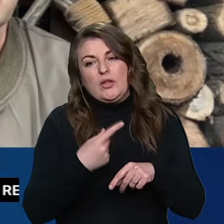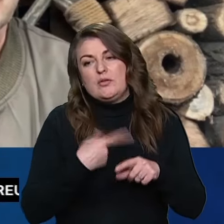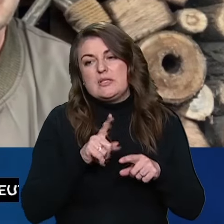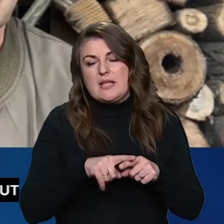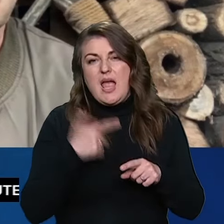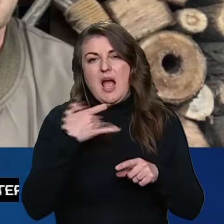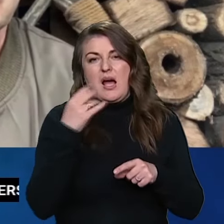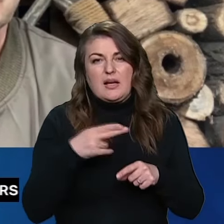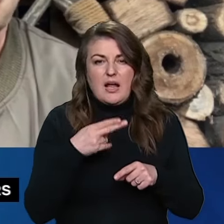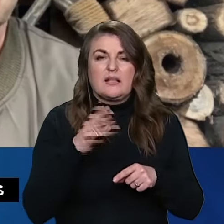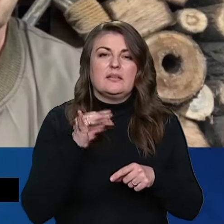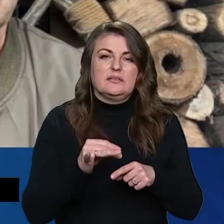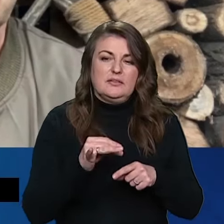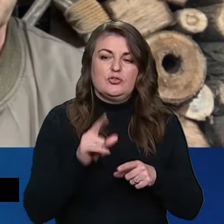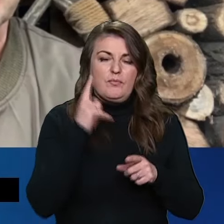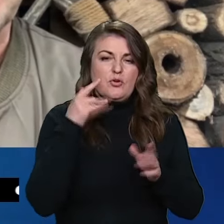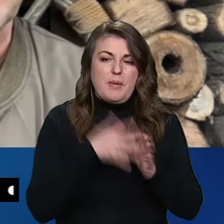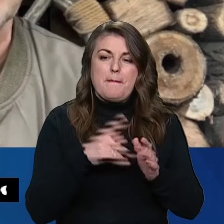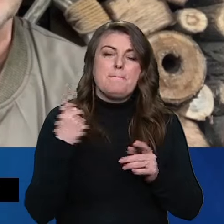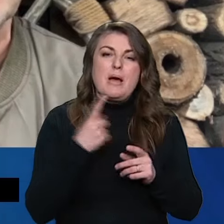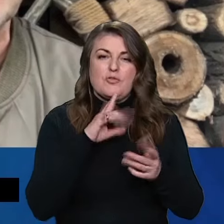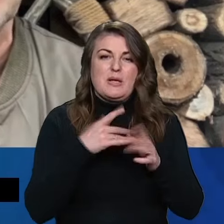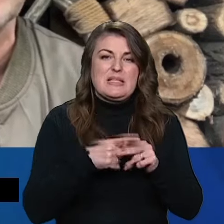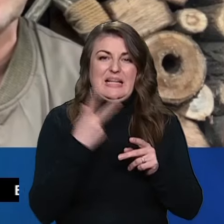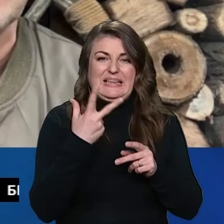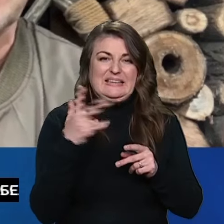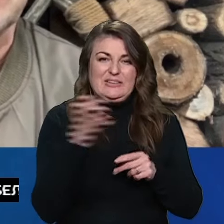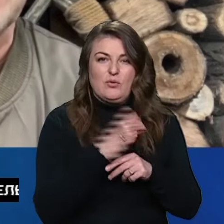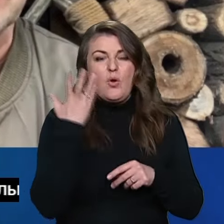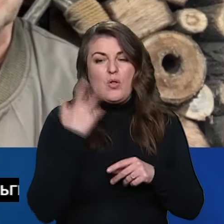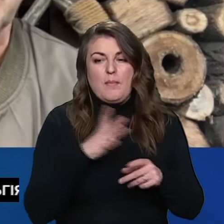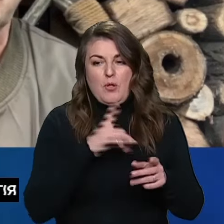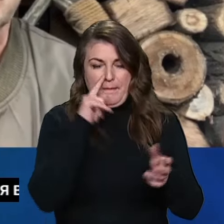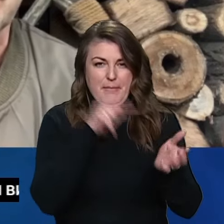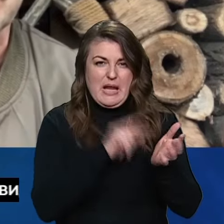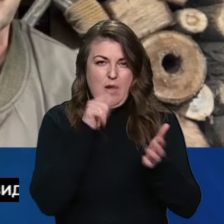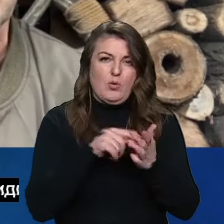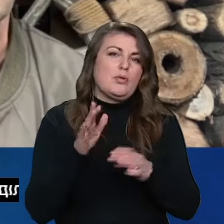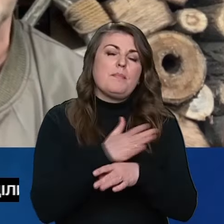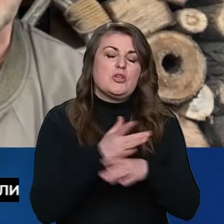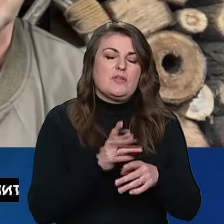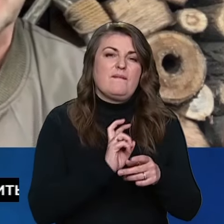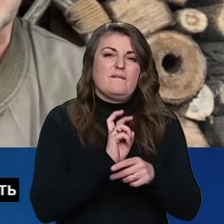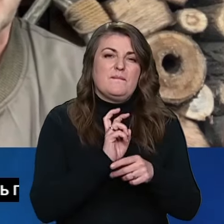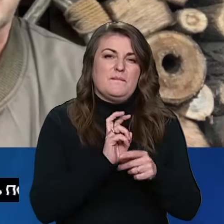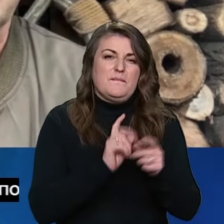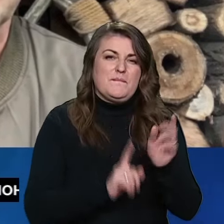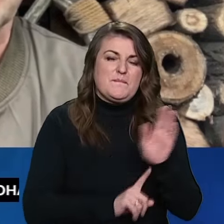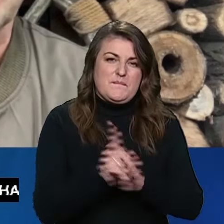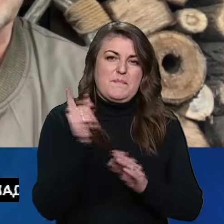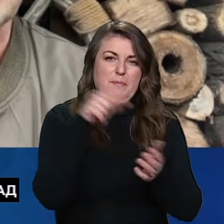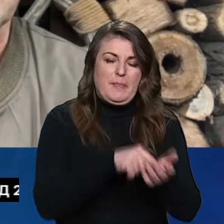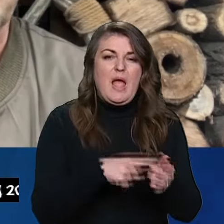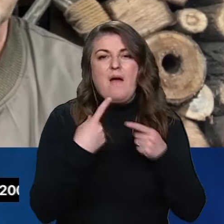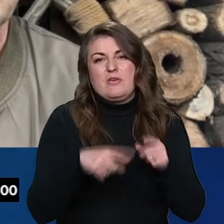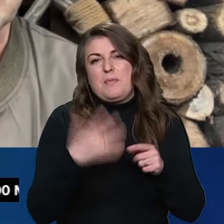це гради, і щоб розуміли, в першому випадку це 3 секунди, коли були прильоти між виходами і приходами, в